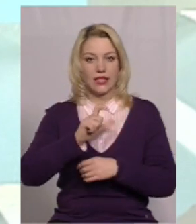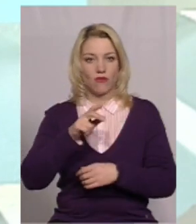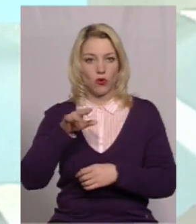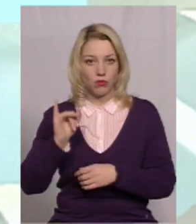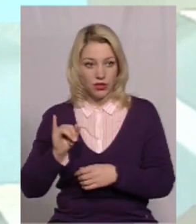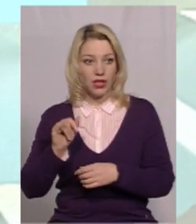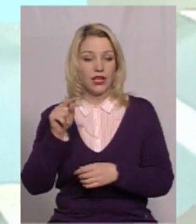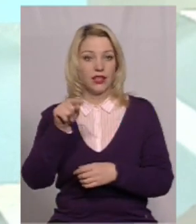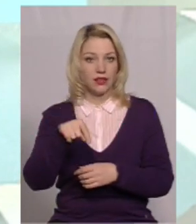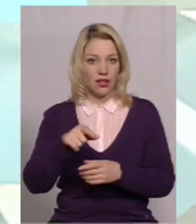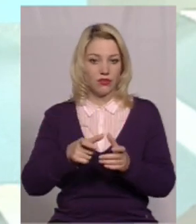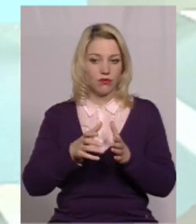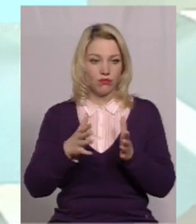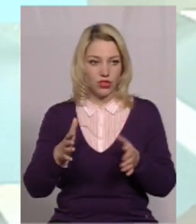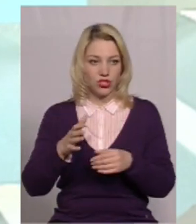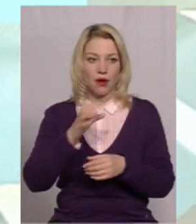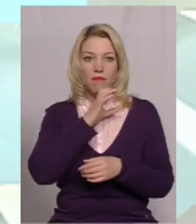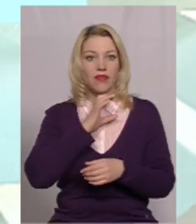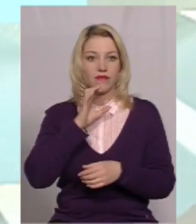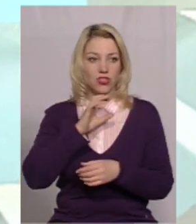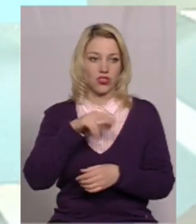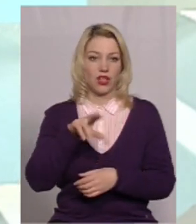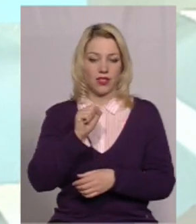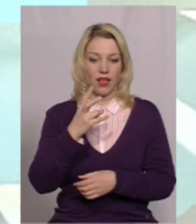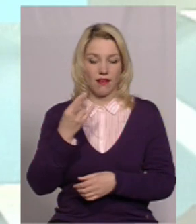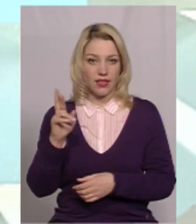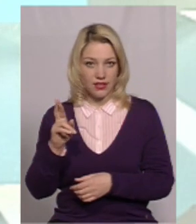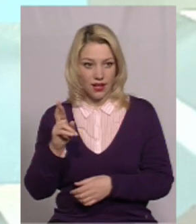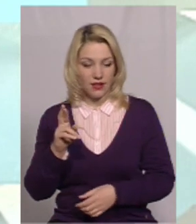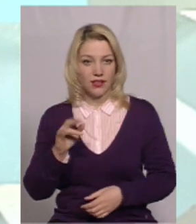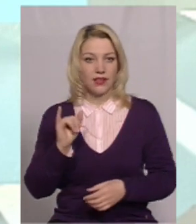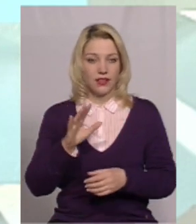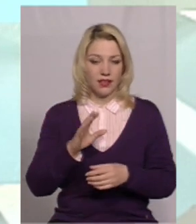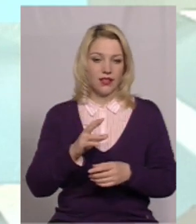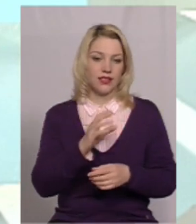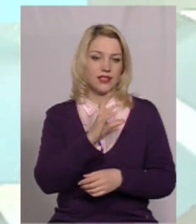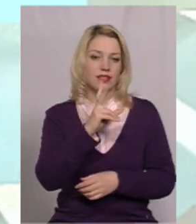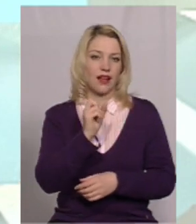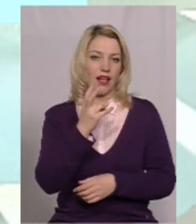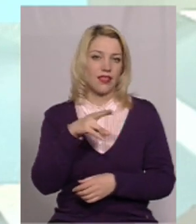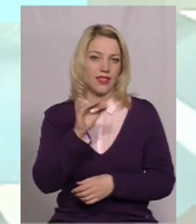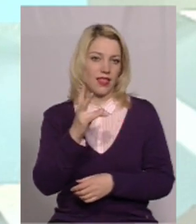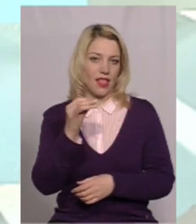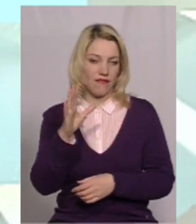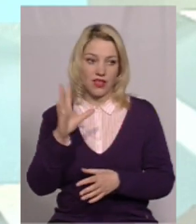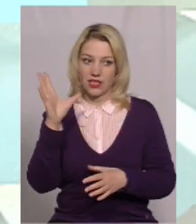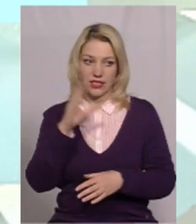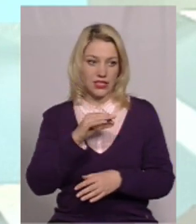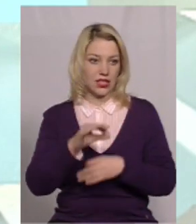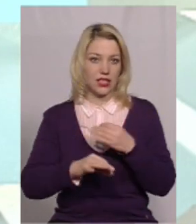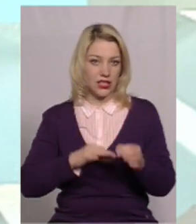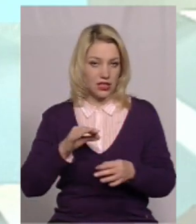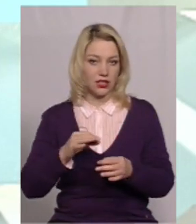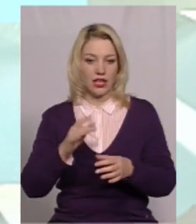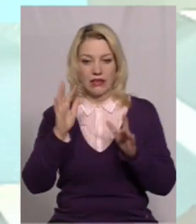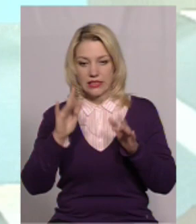і навіть в більш північних країнах, таких як Данія і країни Скандинавії. І цілий рік, в сніг,